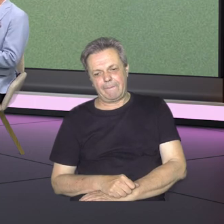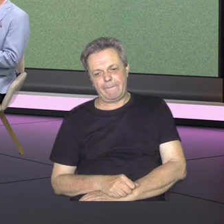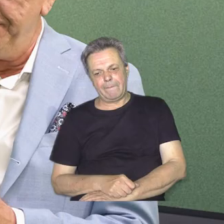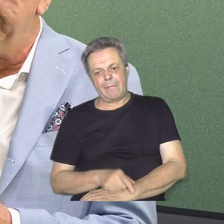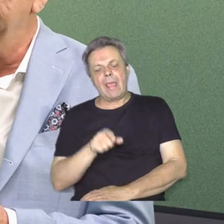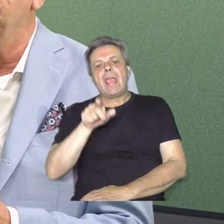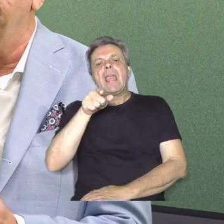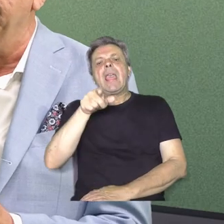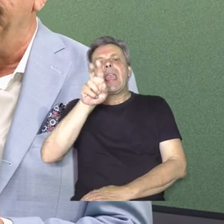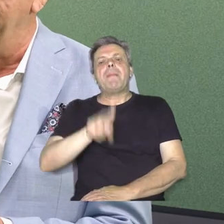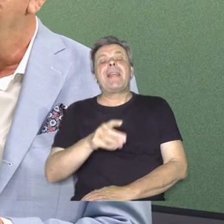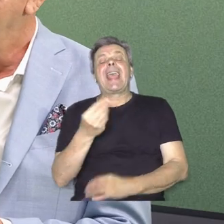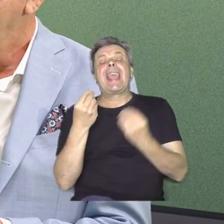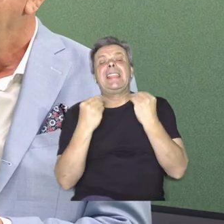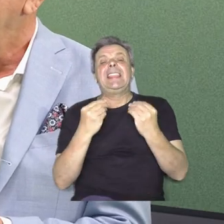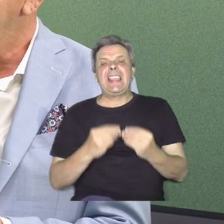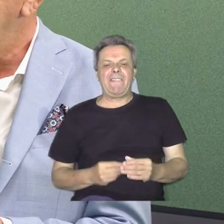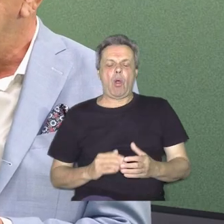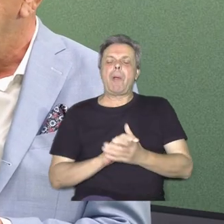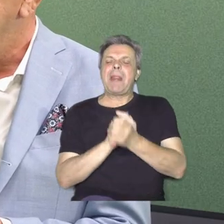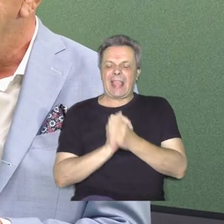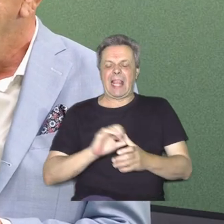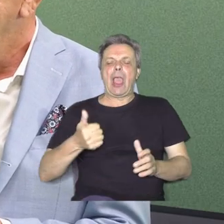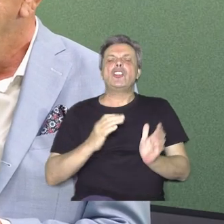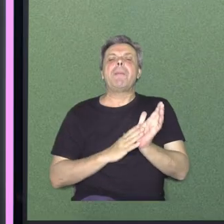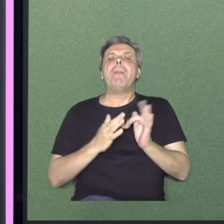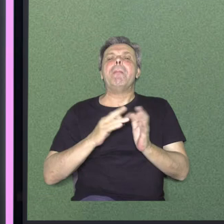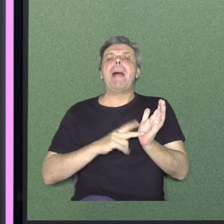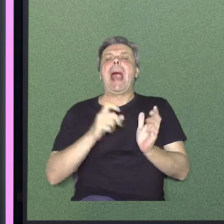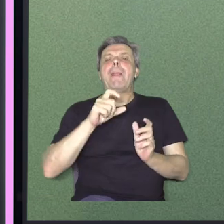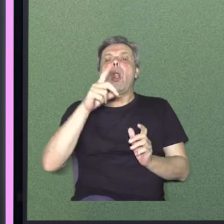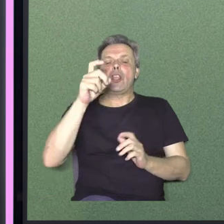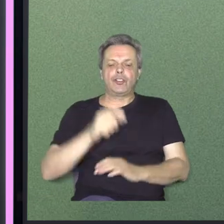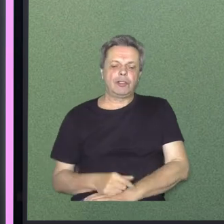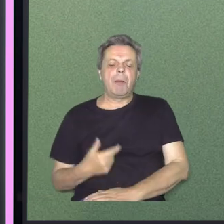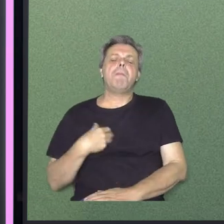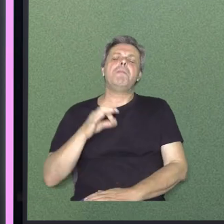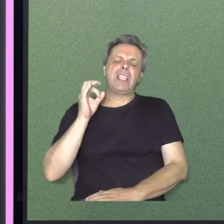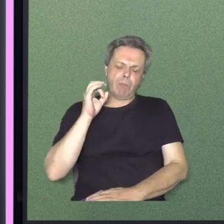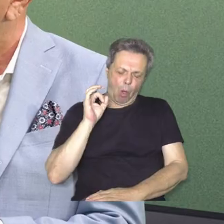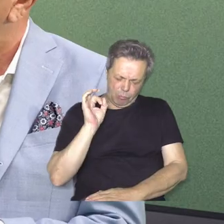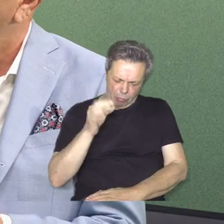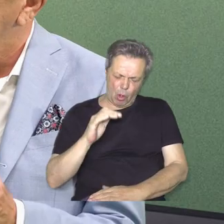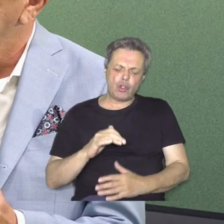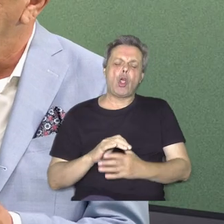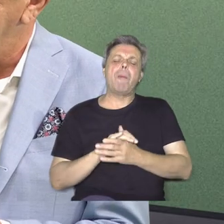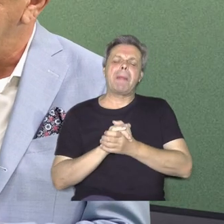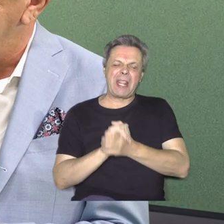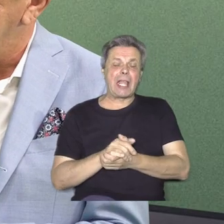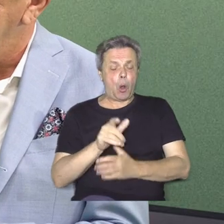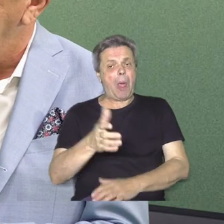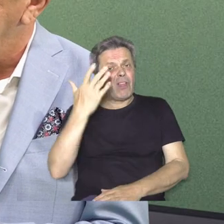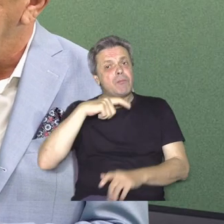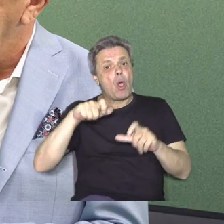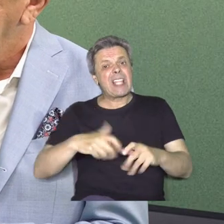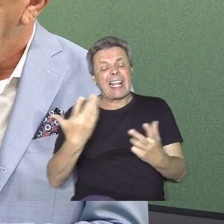Recite mi, imate divnog prijatelja, Josipa Manolića. Je, kako ne, dobri smo prijatelji. On je već bio gospodin u godinama kad